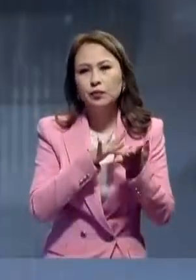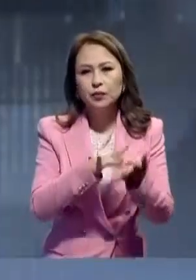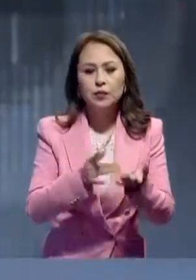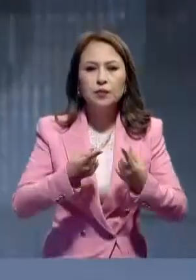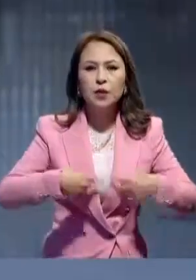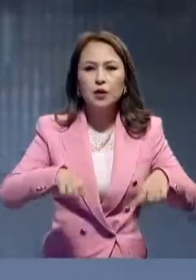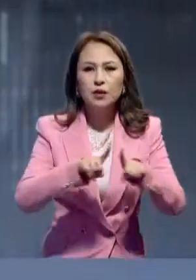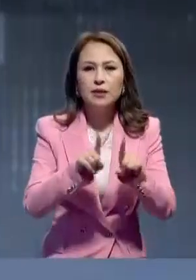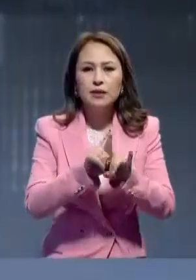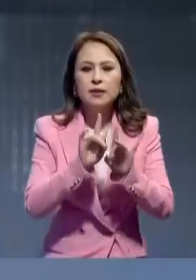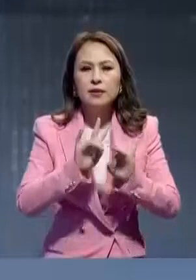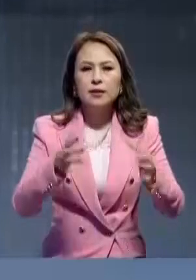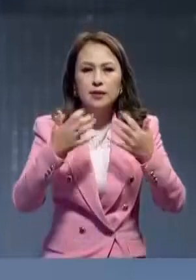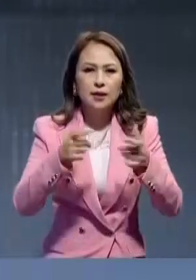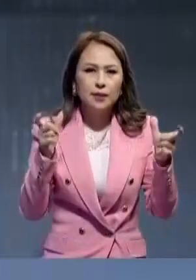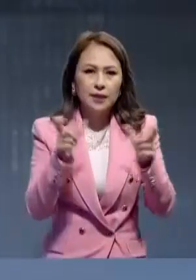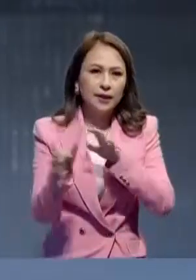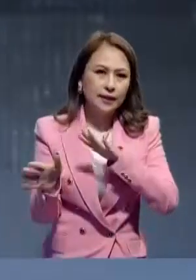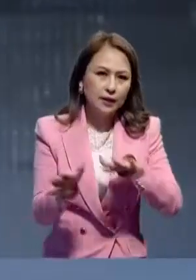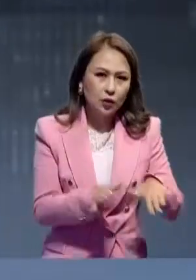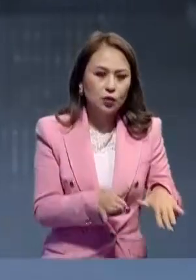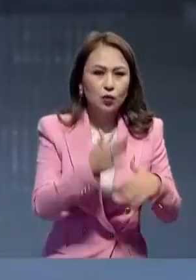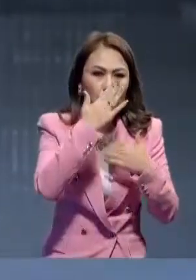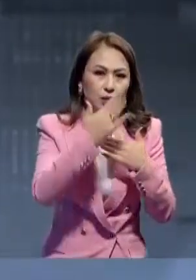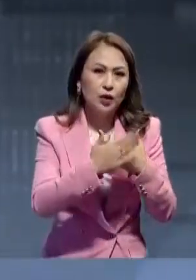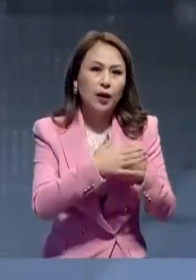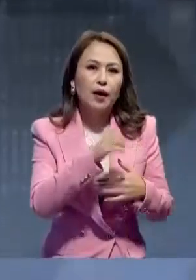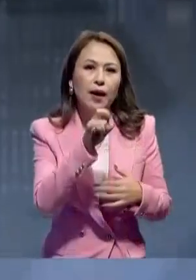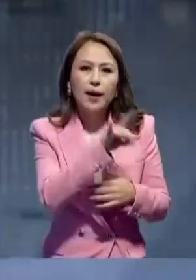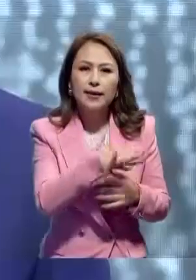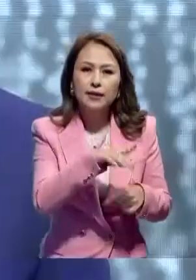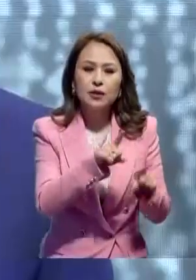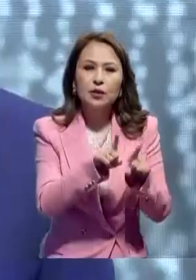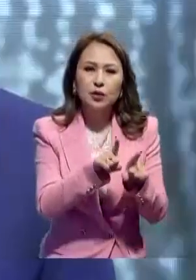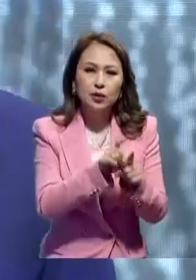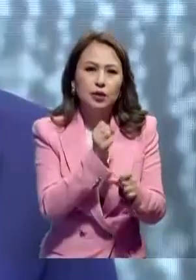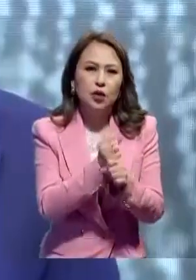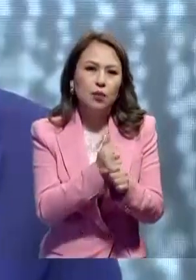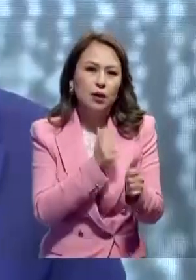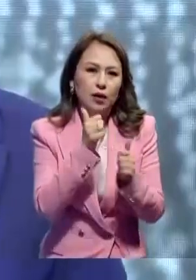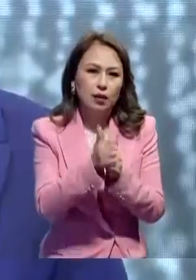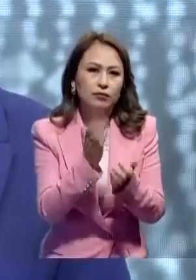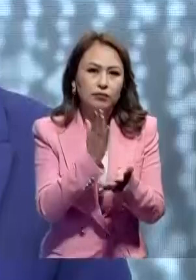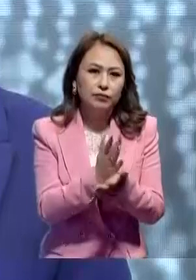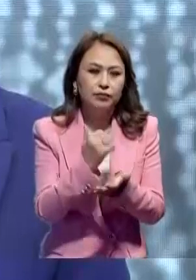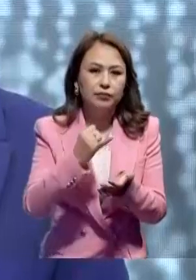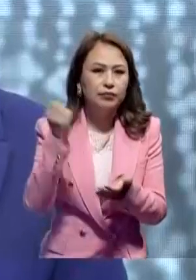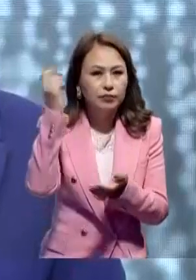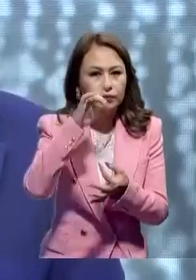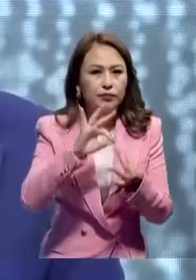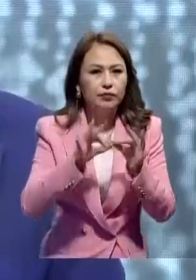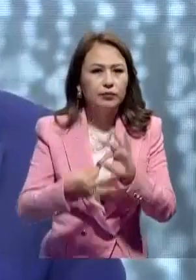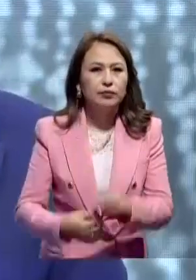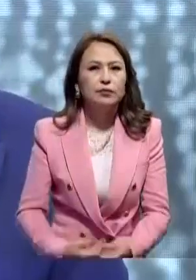Дүниежүзілік туризм ұйымының мәліметінше, саладағы сандар пандемияға дейінгі деңгейге жуықтап қалған. Азияда да ілгерілеу байқалады. Бұл жөнінде